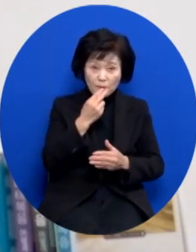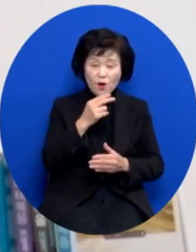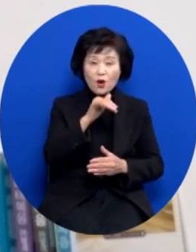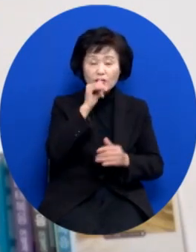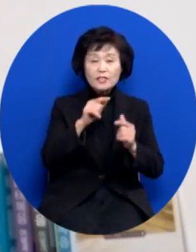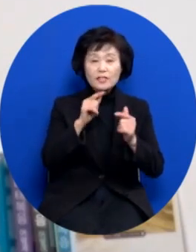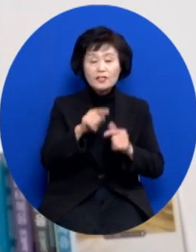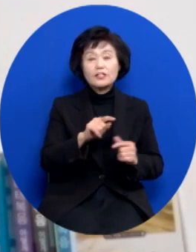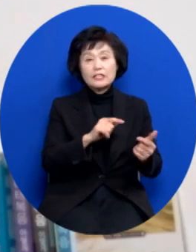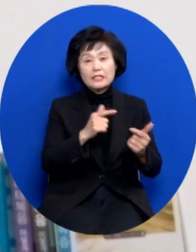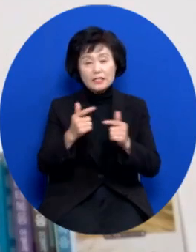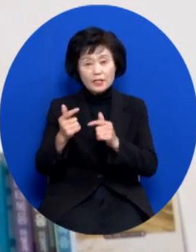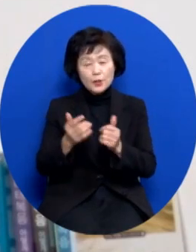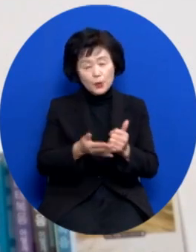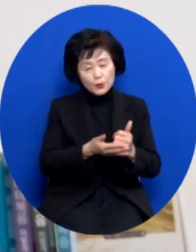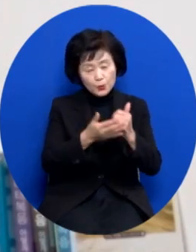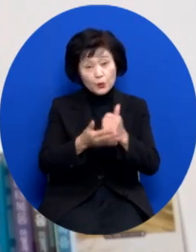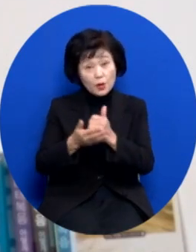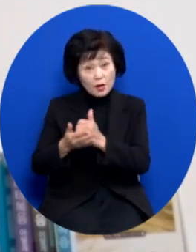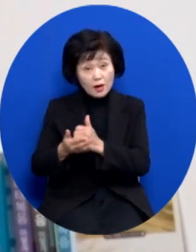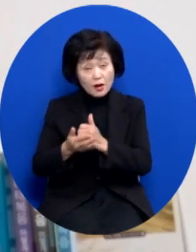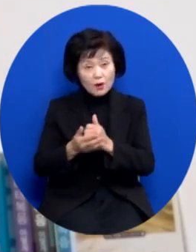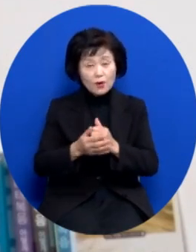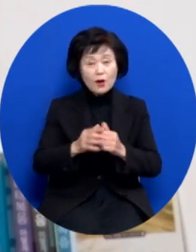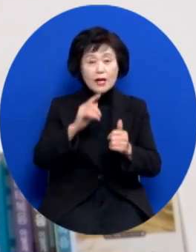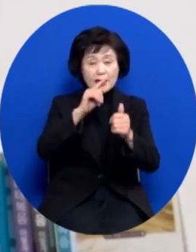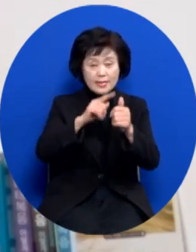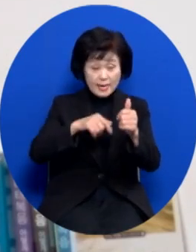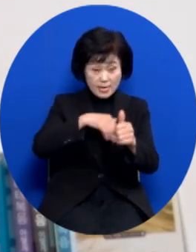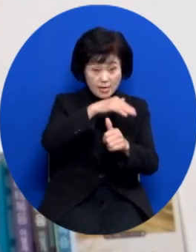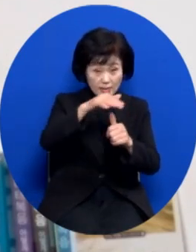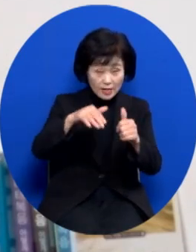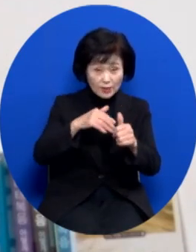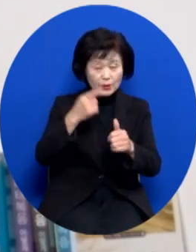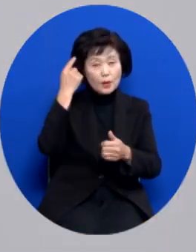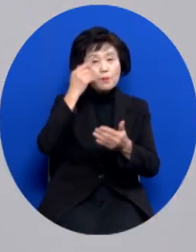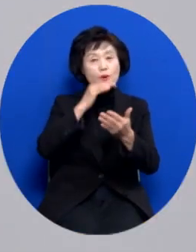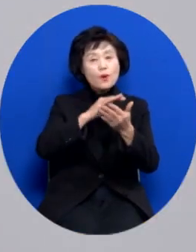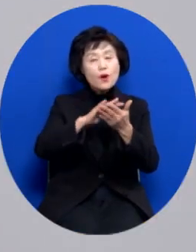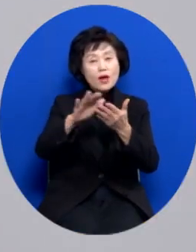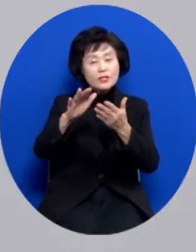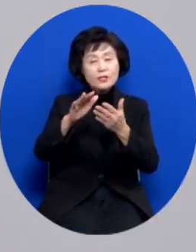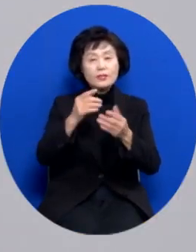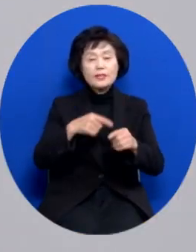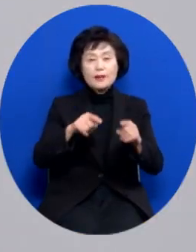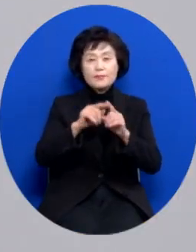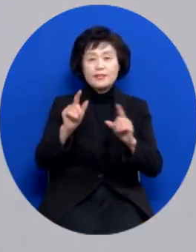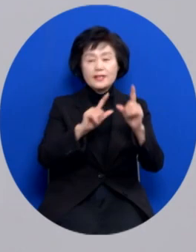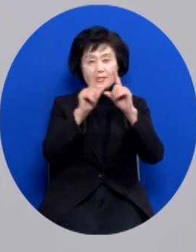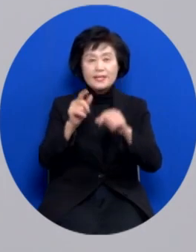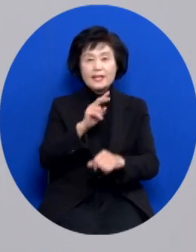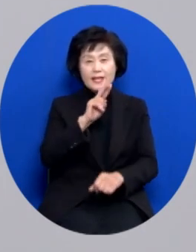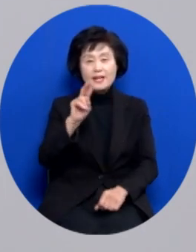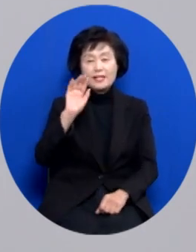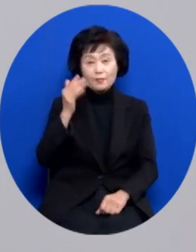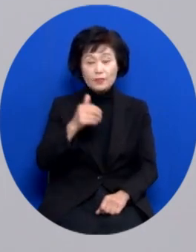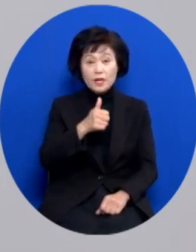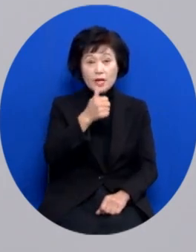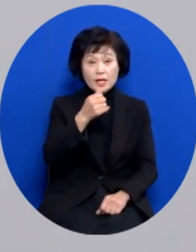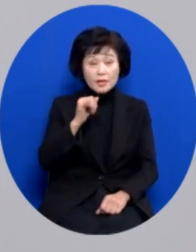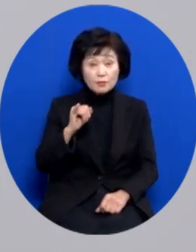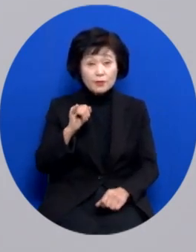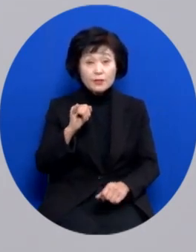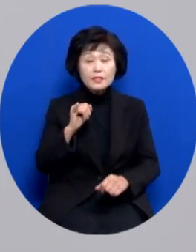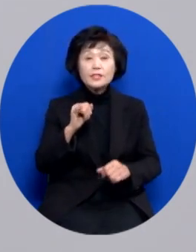존중하고 자연 생태계와도 평화로운 공존을 이루어야 합니다. 히브리서 12장 14절에는